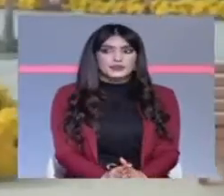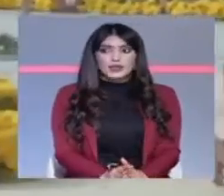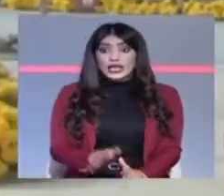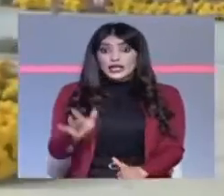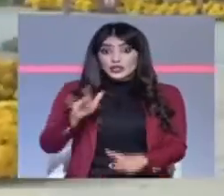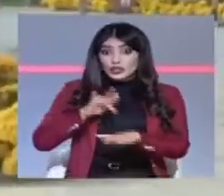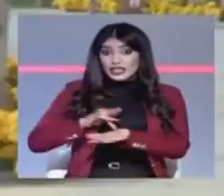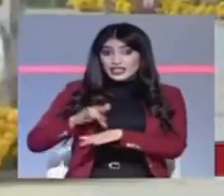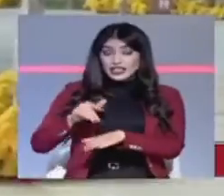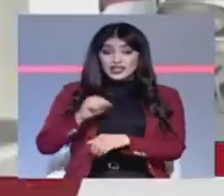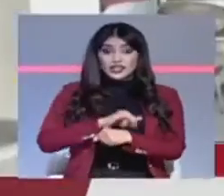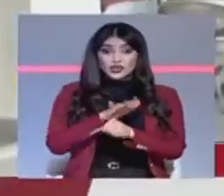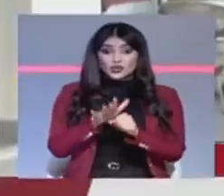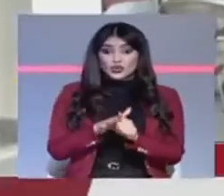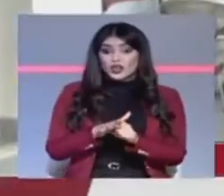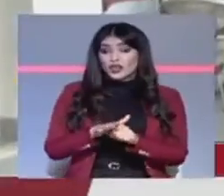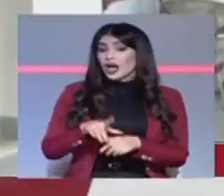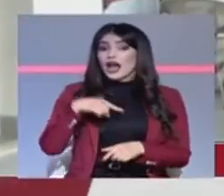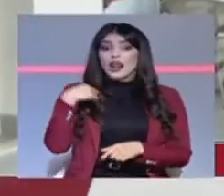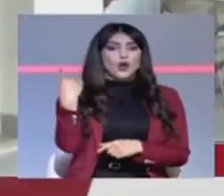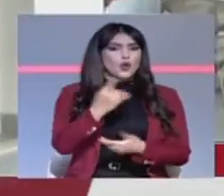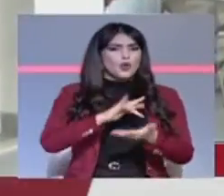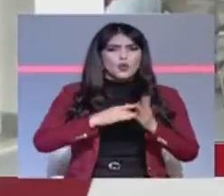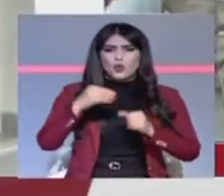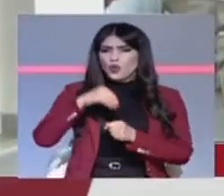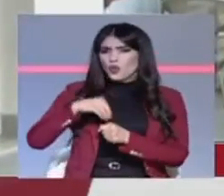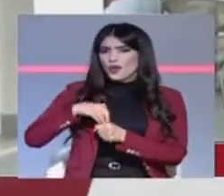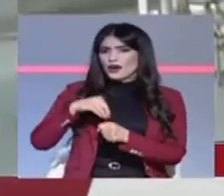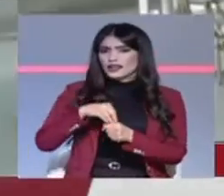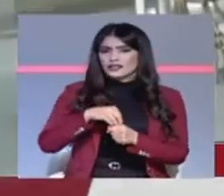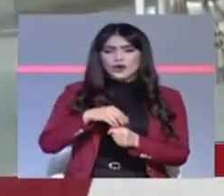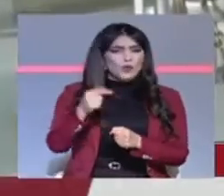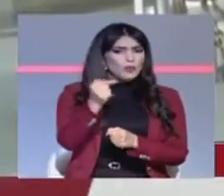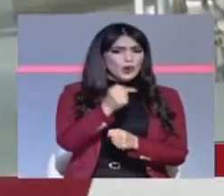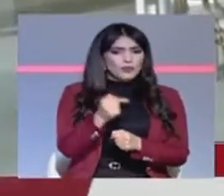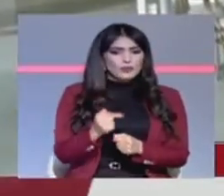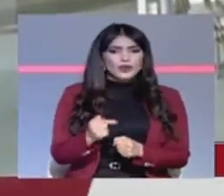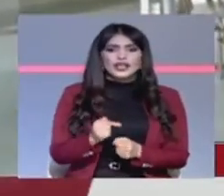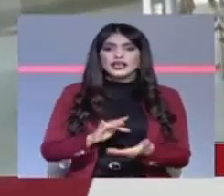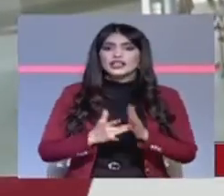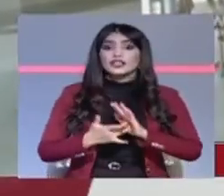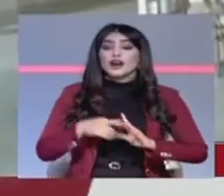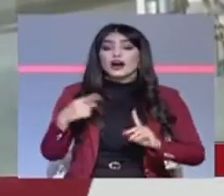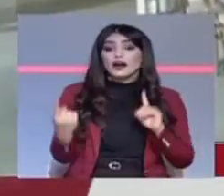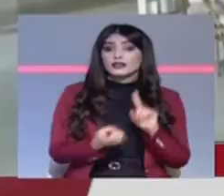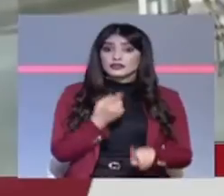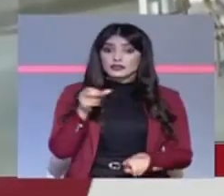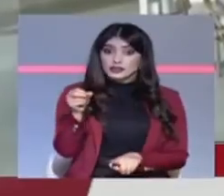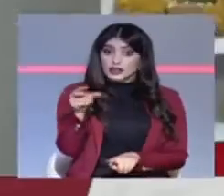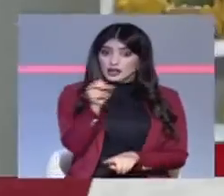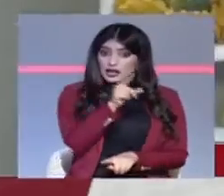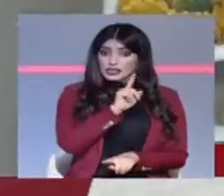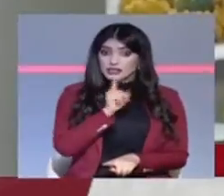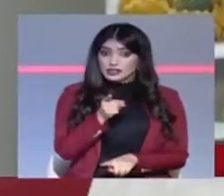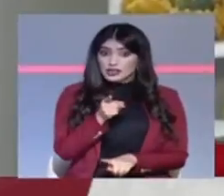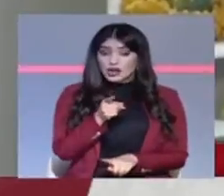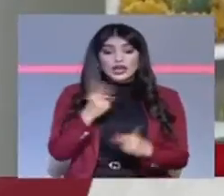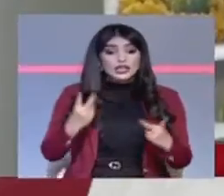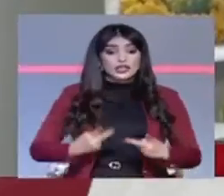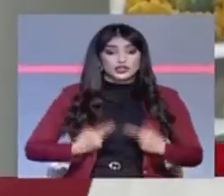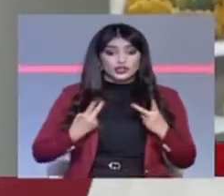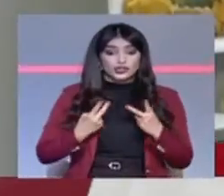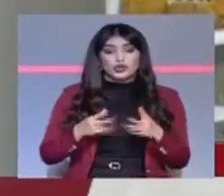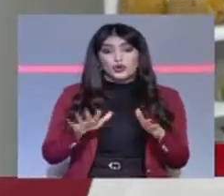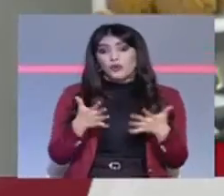افتكرونا عن الاقتصاد التونسيون انعكاساتها السلبيه خصوصا على القطاع السياحي والذي يشهد خساره ما